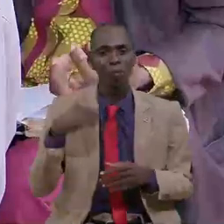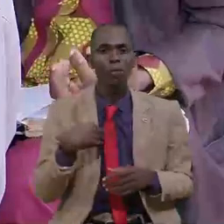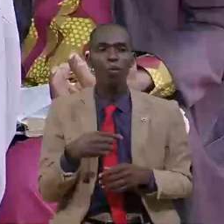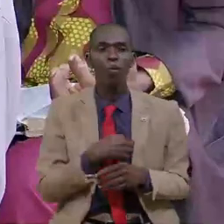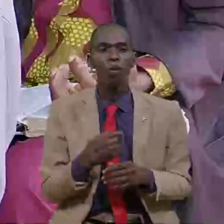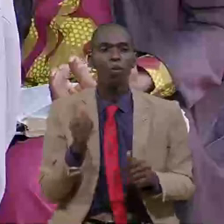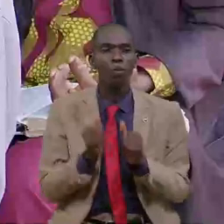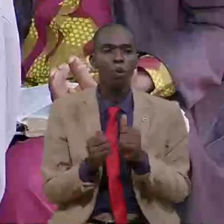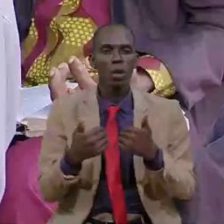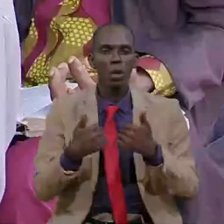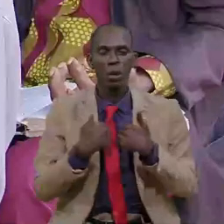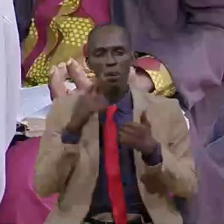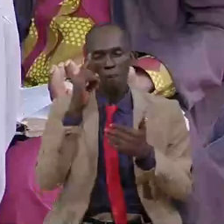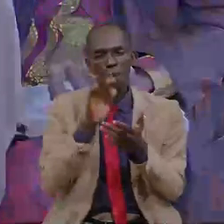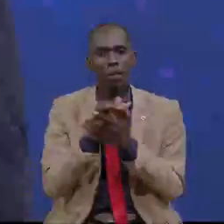avons cru,